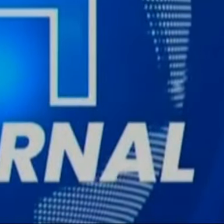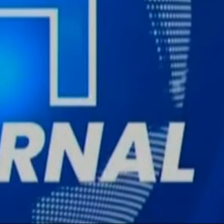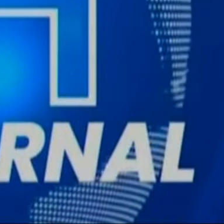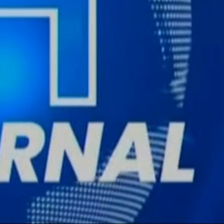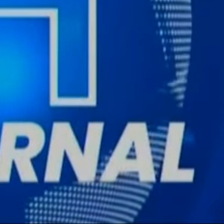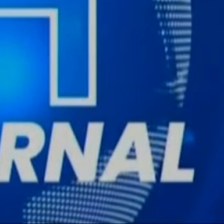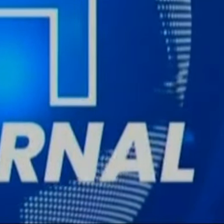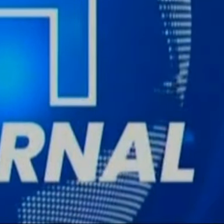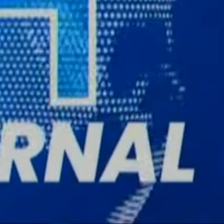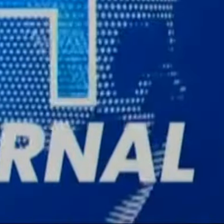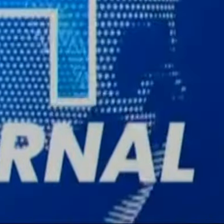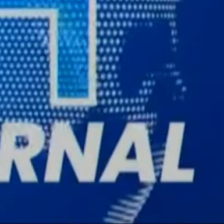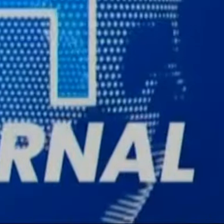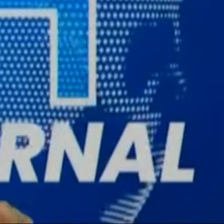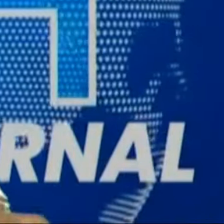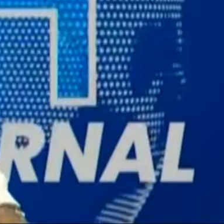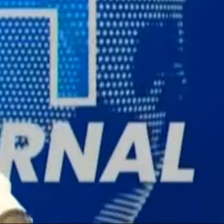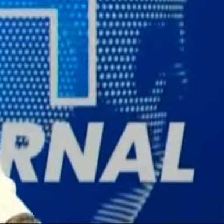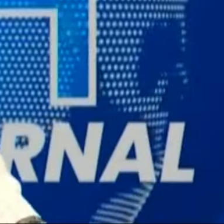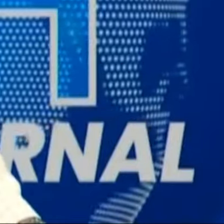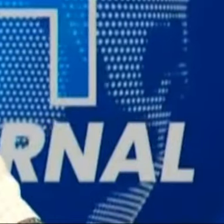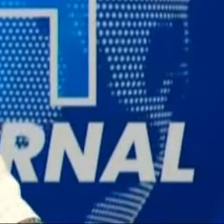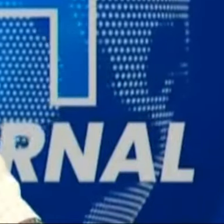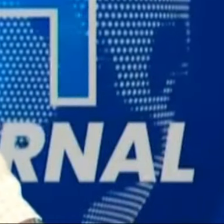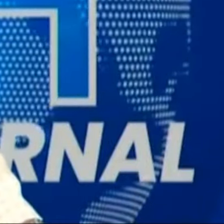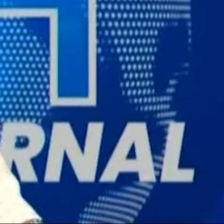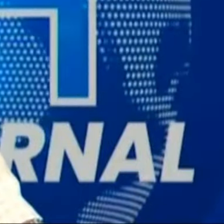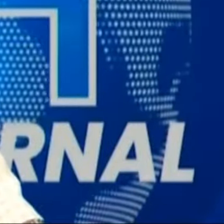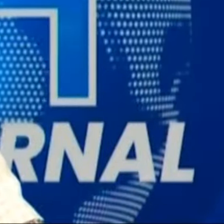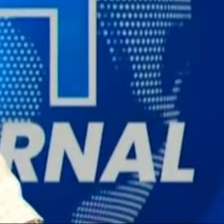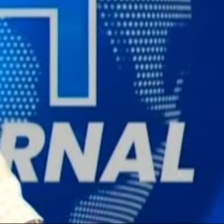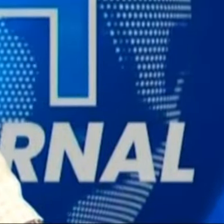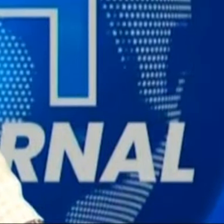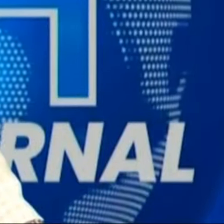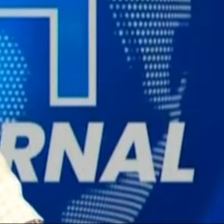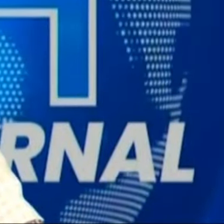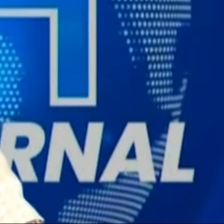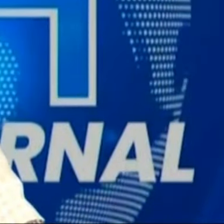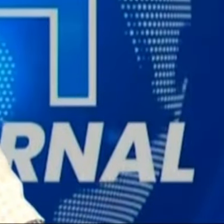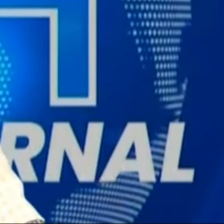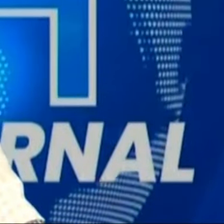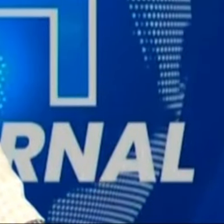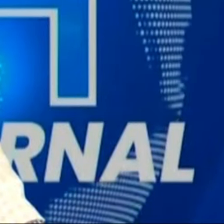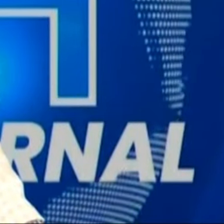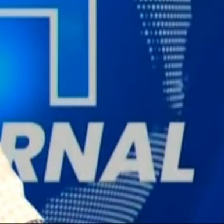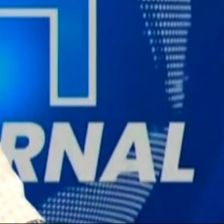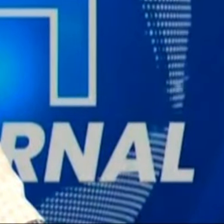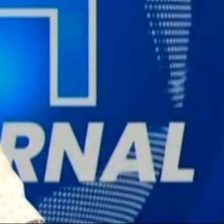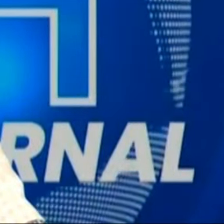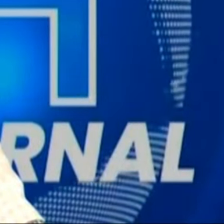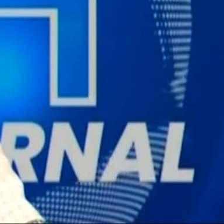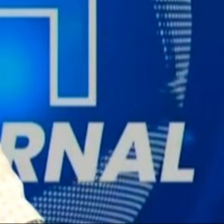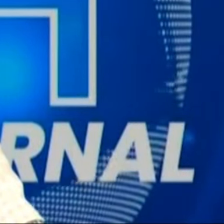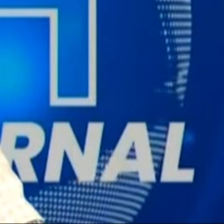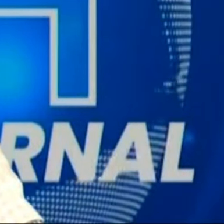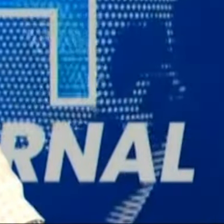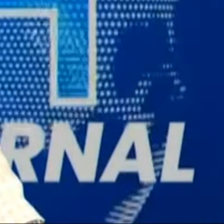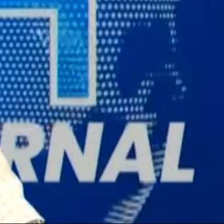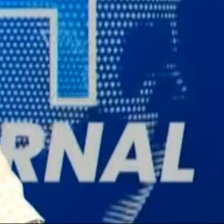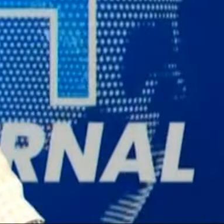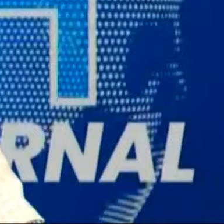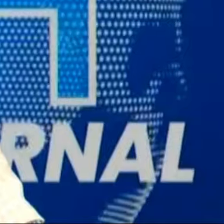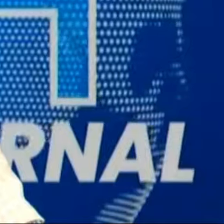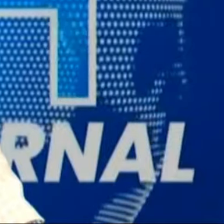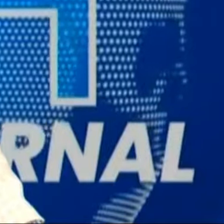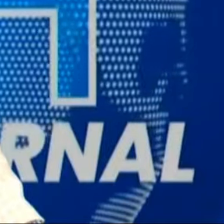Le président de la République, Félix-Antoine Tshisekedi, s'est adressé aux députés nationaux membres de l'Union sacrée et une quarantaine de chefs de regroupement politique lors